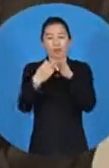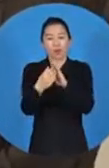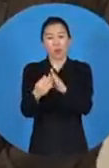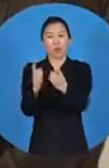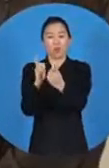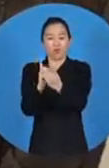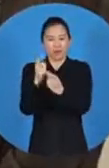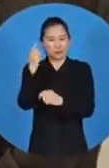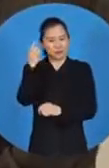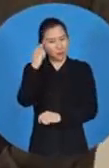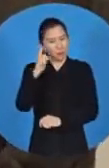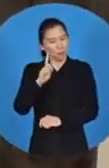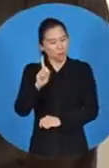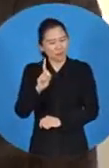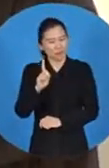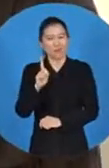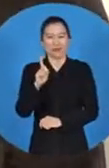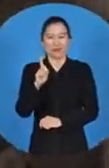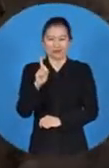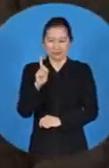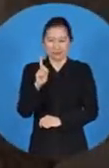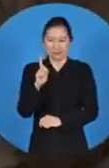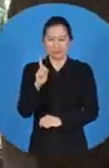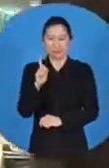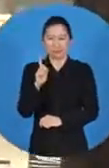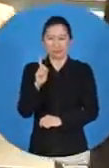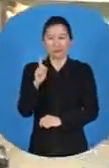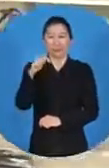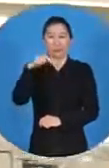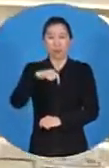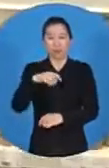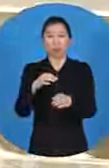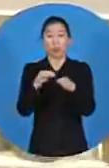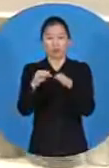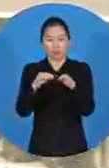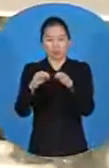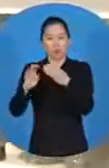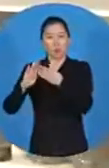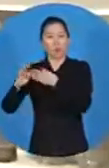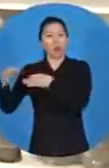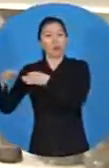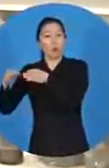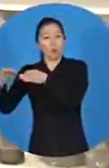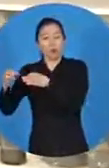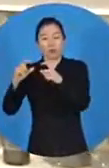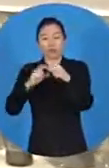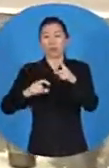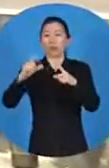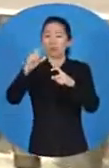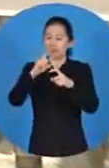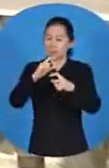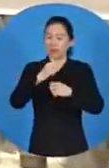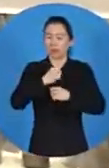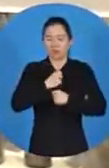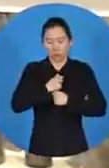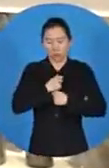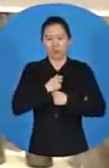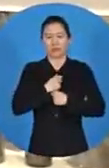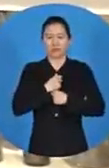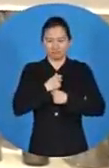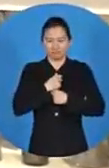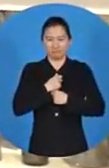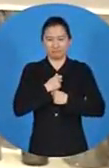されてると思うんですけども、どのように感じてますか？ もちろんそれは言わずと、一般的